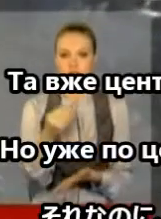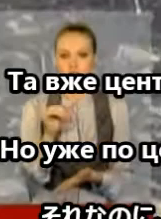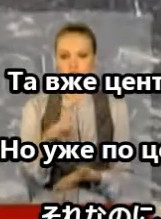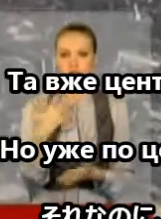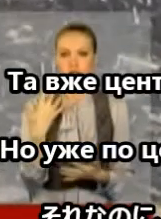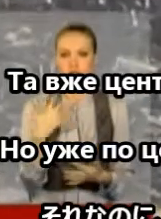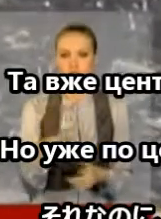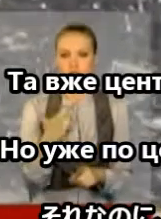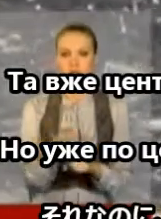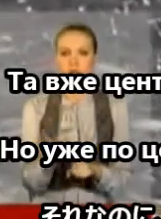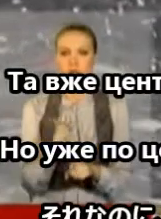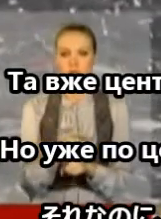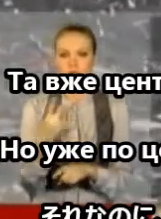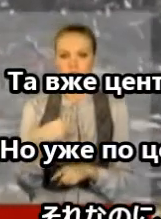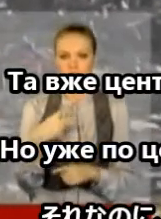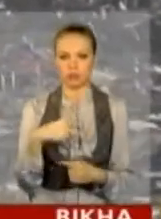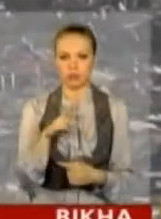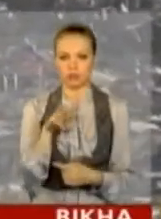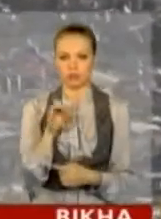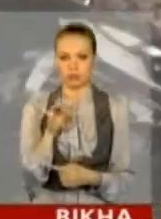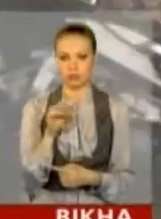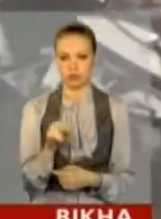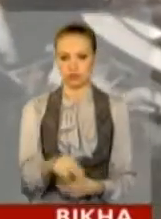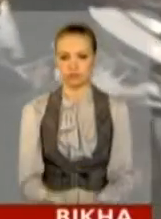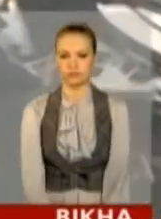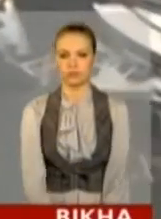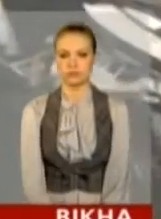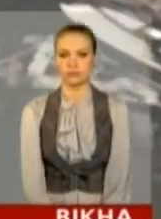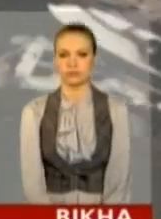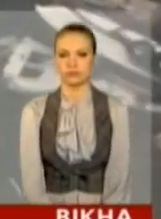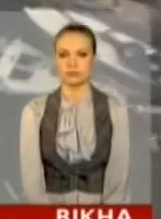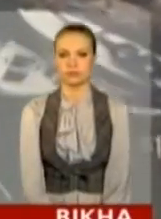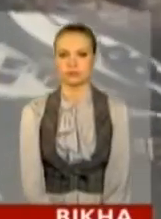пронеслося понад 20 смерчів. Мар'яна Зінківська, програма «Вікна», СТБ.